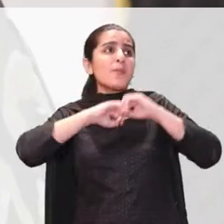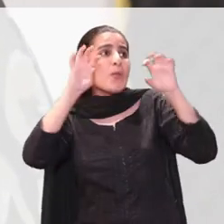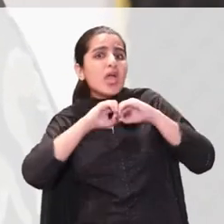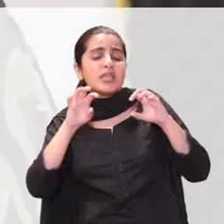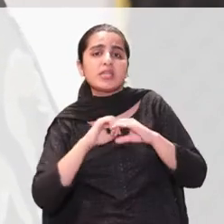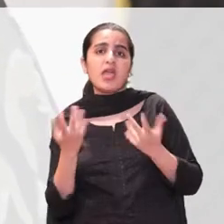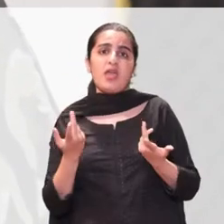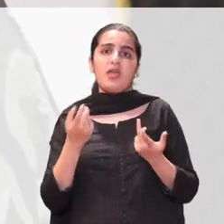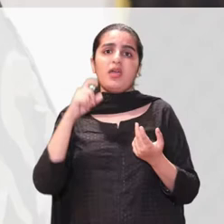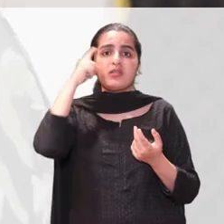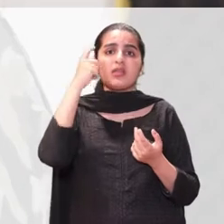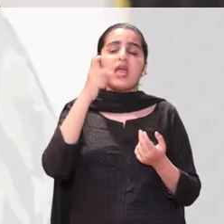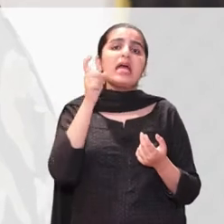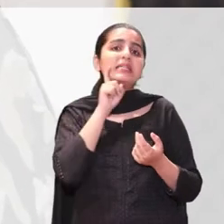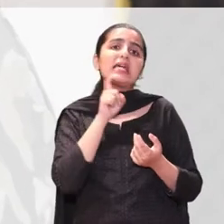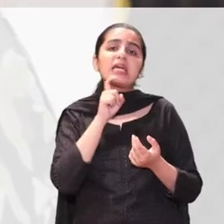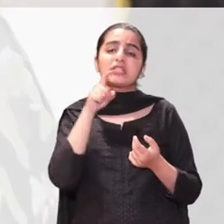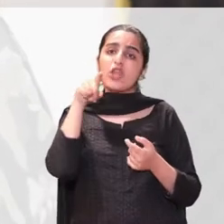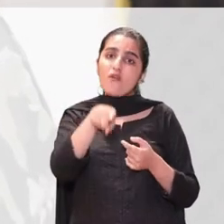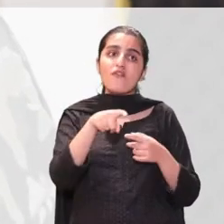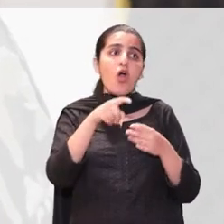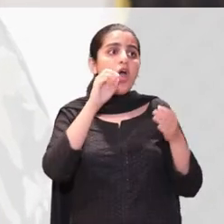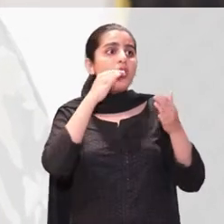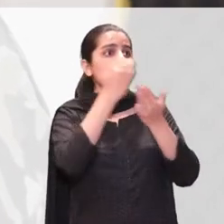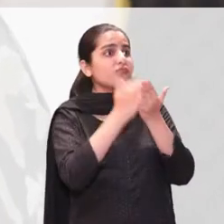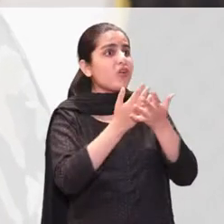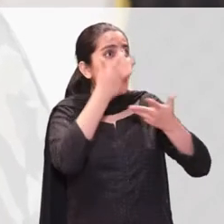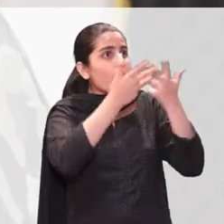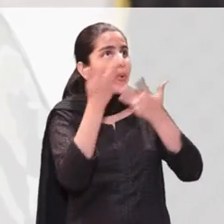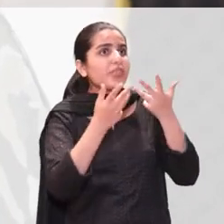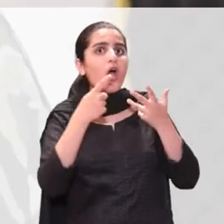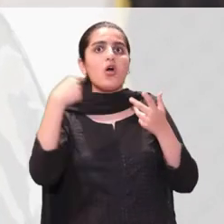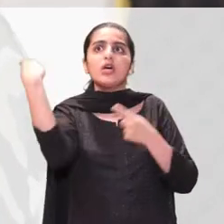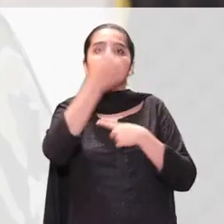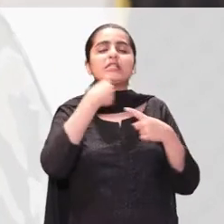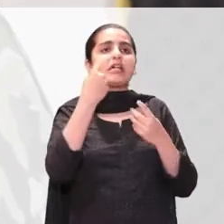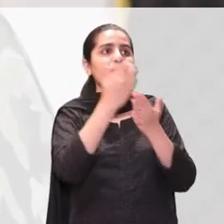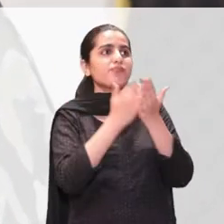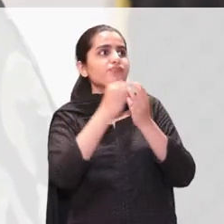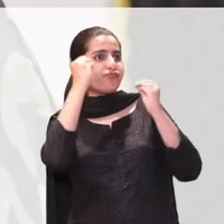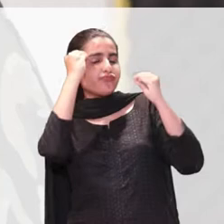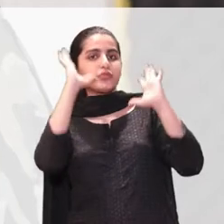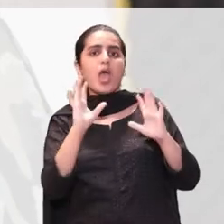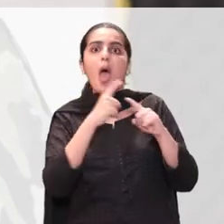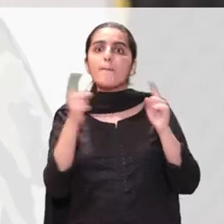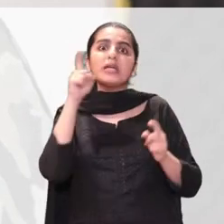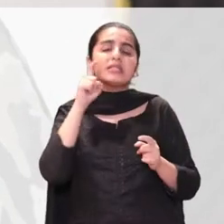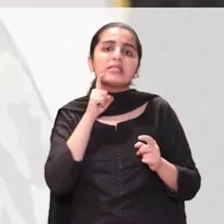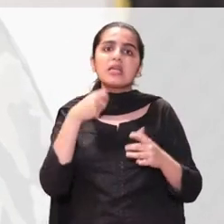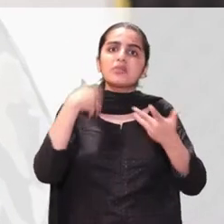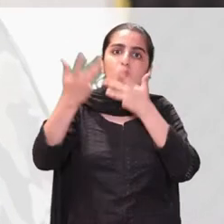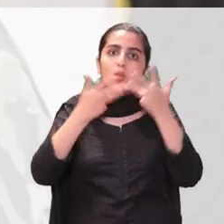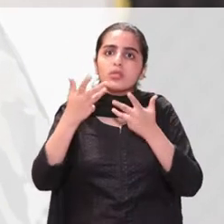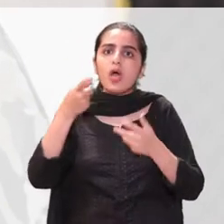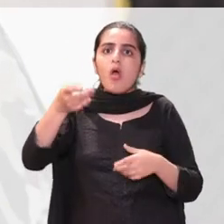इनफ्लुएंसर्स नेम यह कहा कि सेक्स एजुकेशन में बात करेंगे 2019 का मूंगी बट हम यह देखा कि सेक्स एजुकेशन में